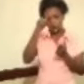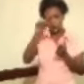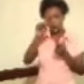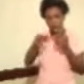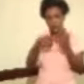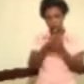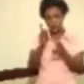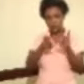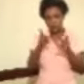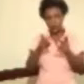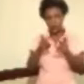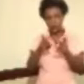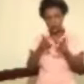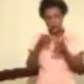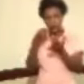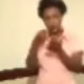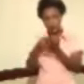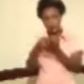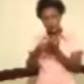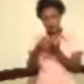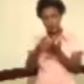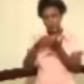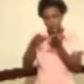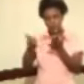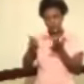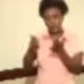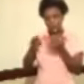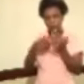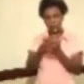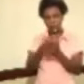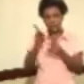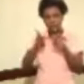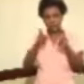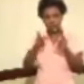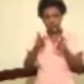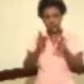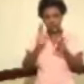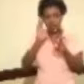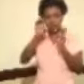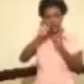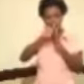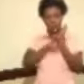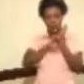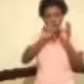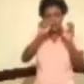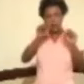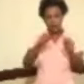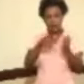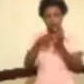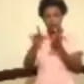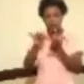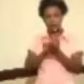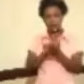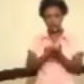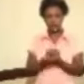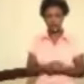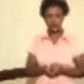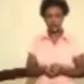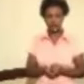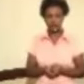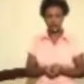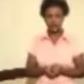que le permettre de faire investissement et que le litige là y gérer, l'État lui-même rembourser les gens qui sont propriétaires. C'est aussi simple que ça.